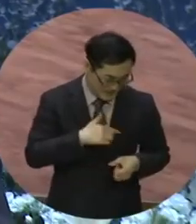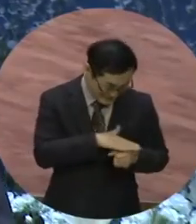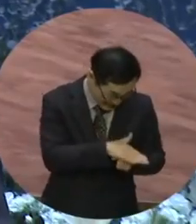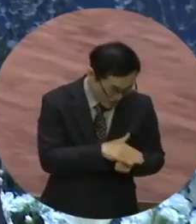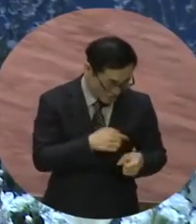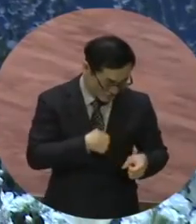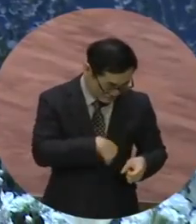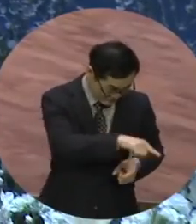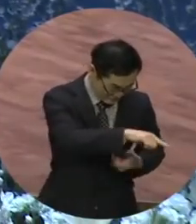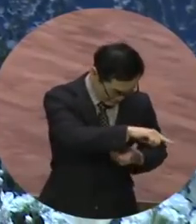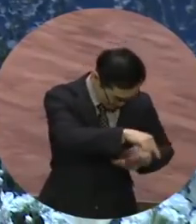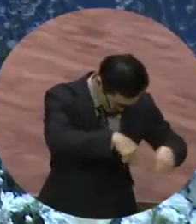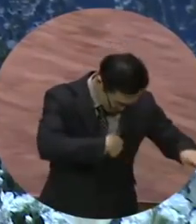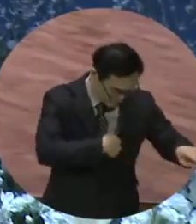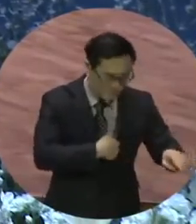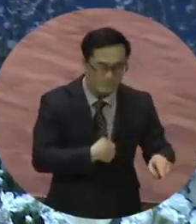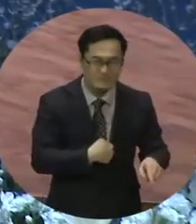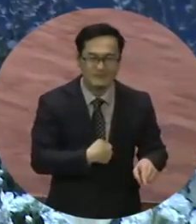줬습니다.